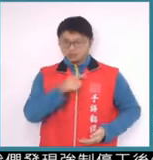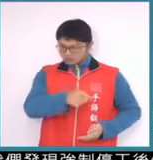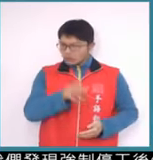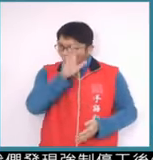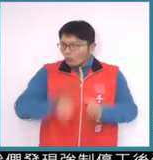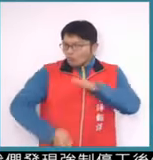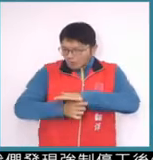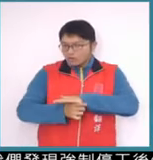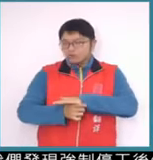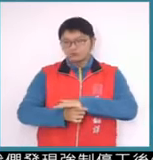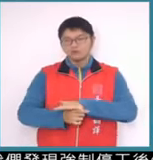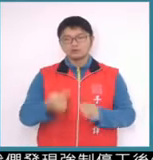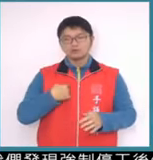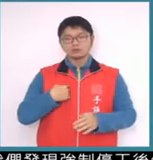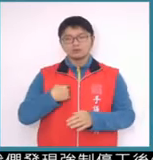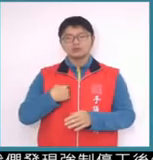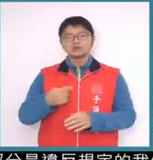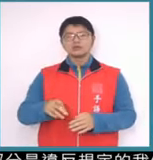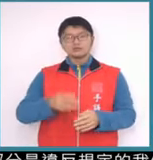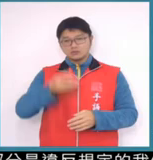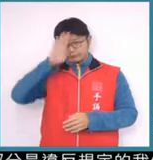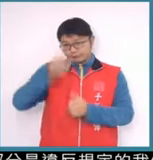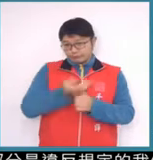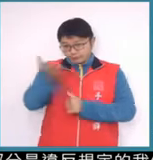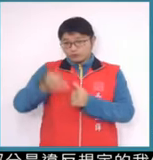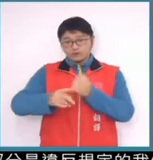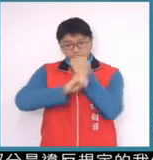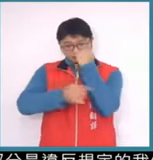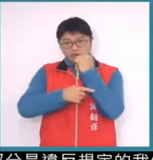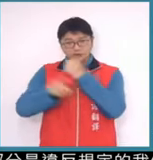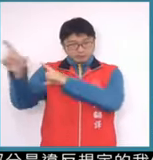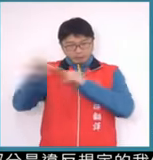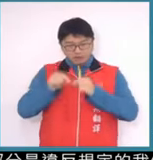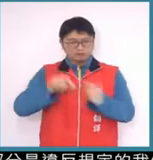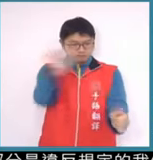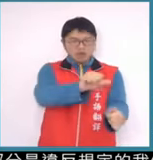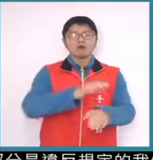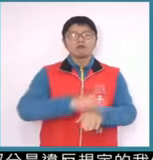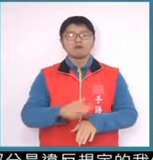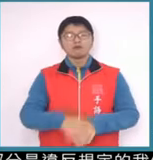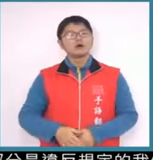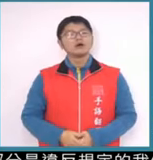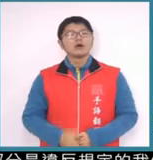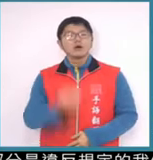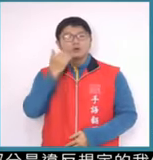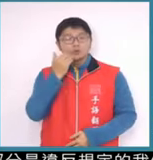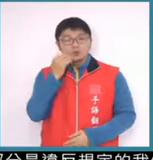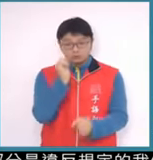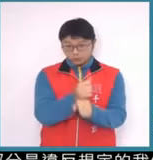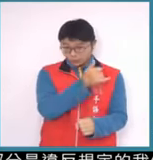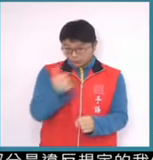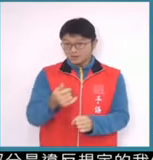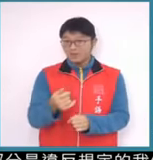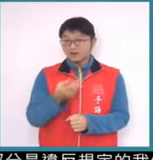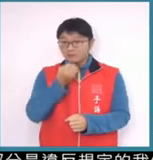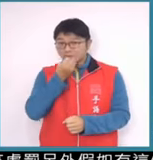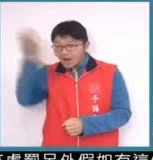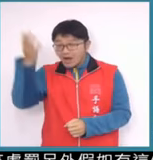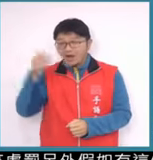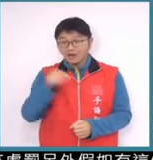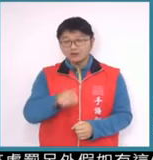的，我们会按照传染病防治法来处罚。另外，假如有这个员工所说的情形，我们会